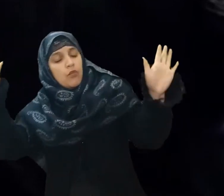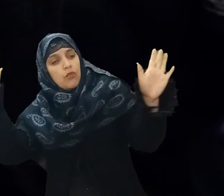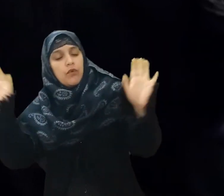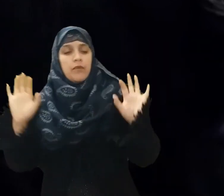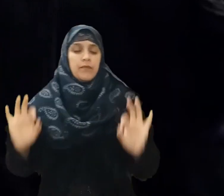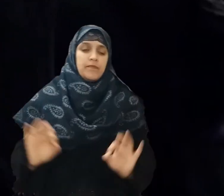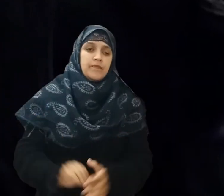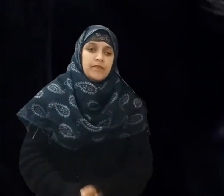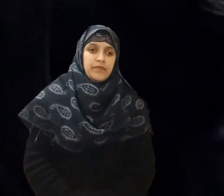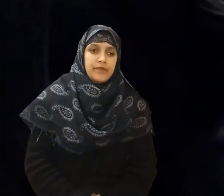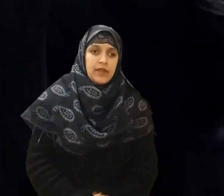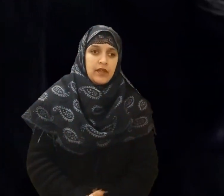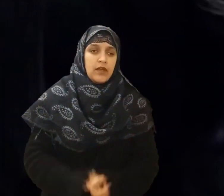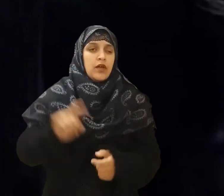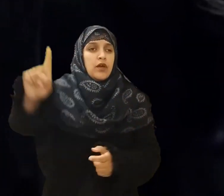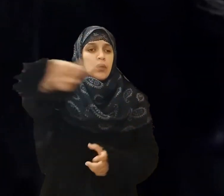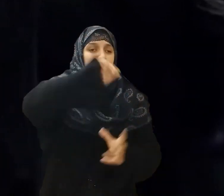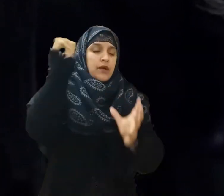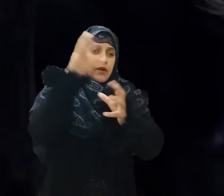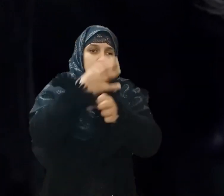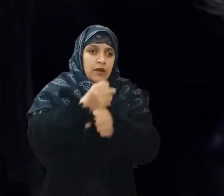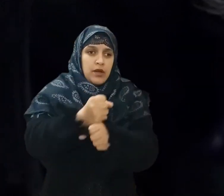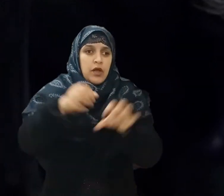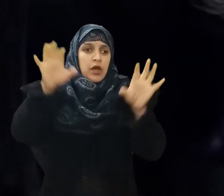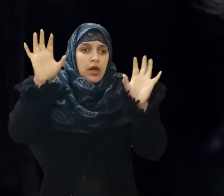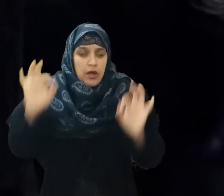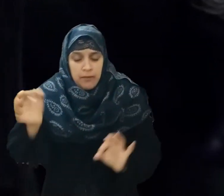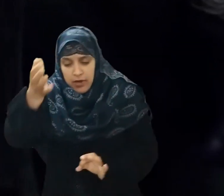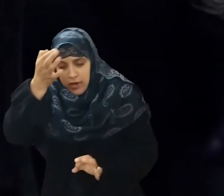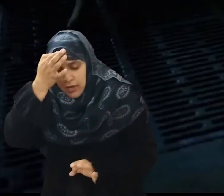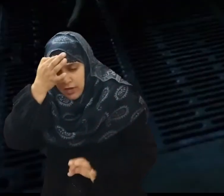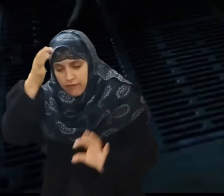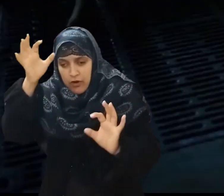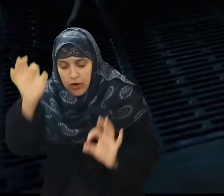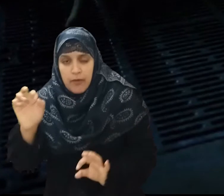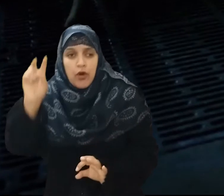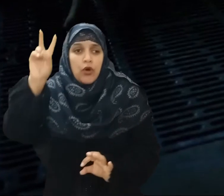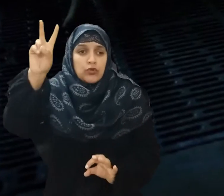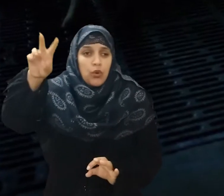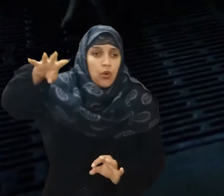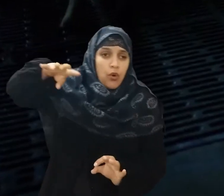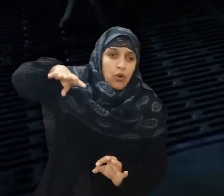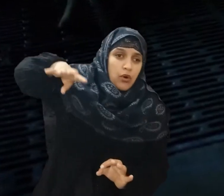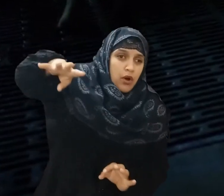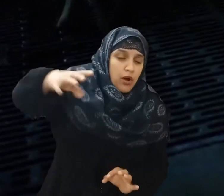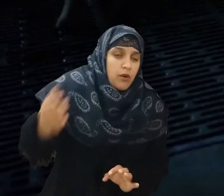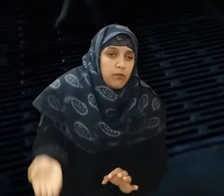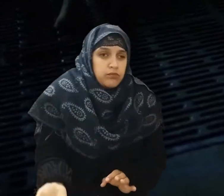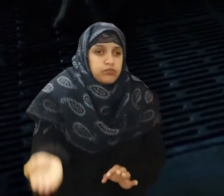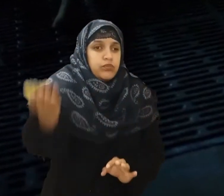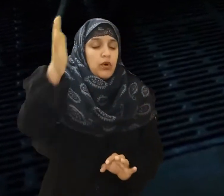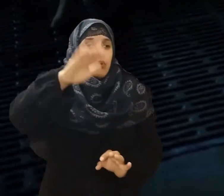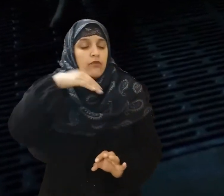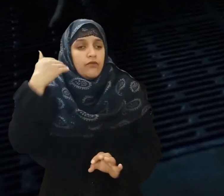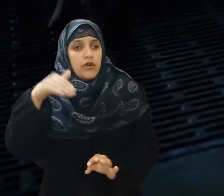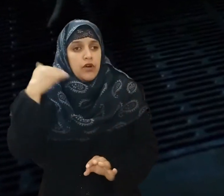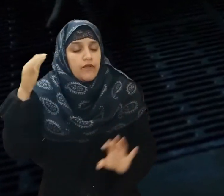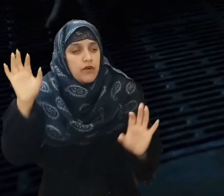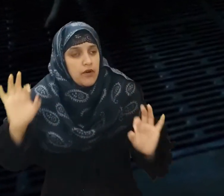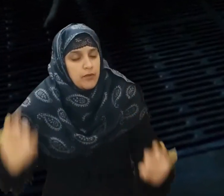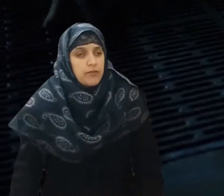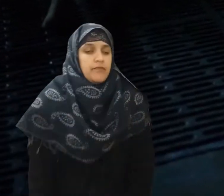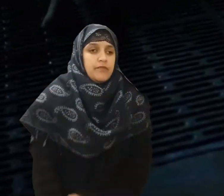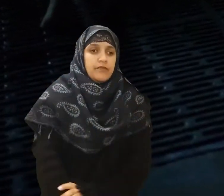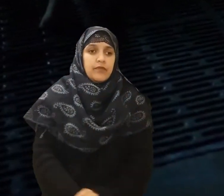اور آدھا کیلا اس کے منہ سے گر جاتا ہے جسے پگ کھا لیتا ہے۔ وہ پگ جس ریسٹورنٹ میں جاتا ہے وہاں کے شیف